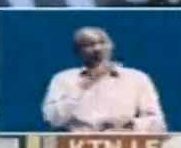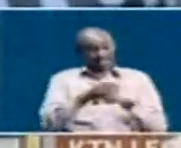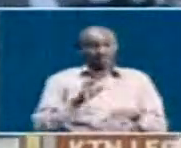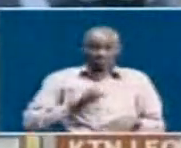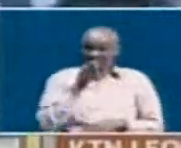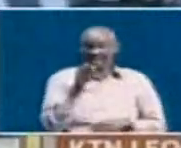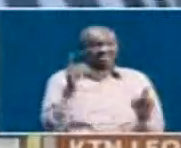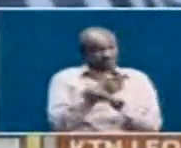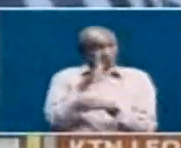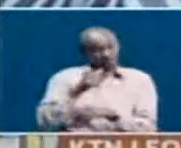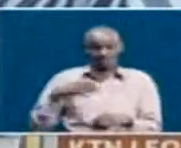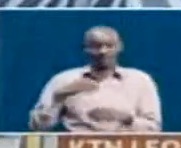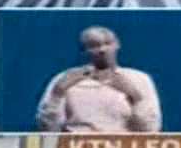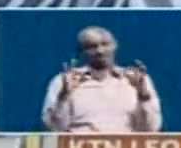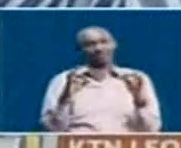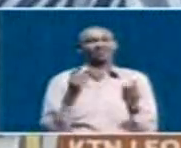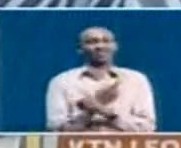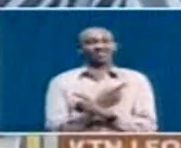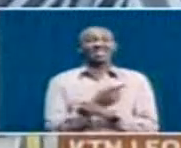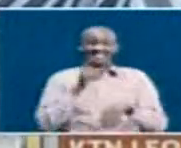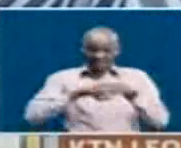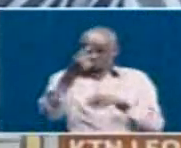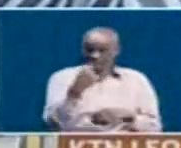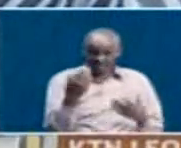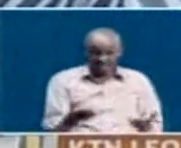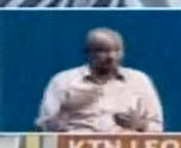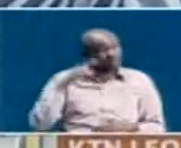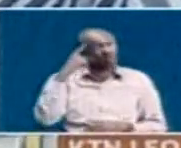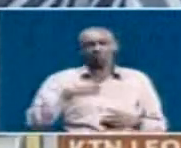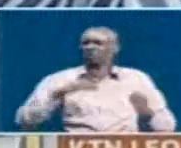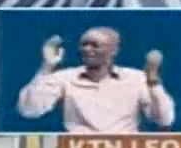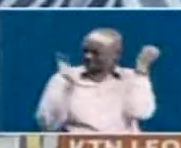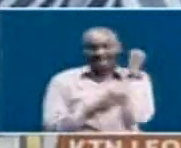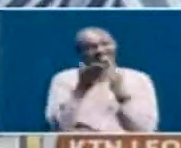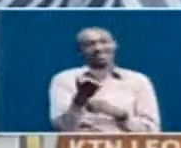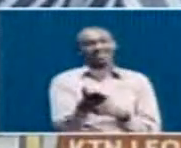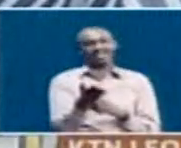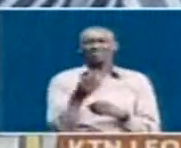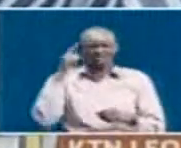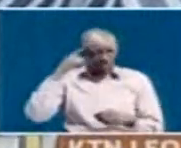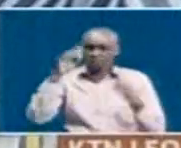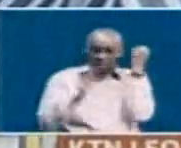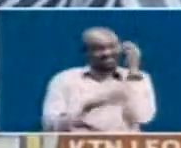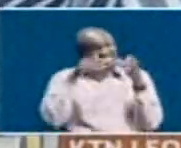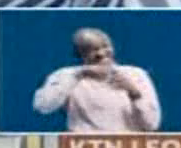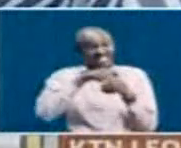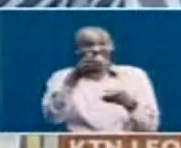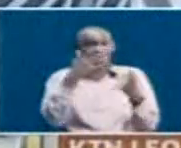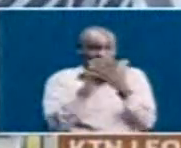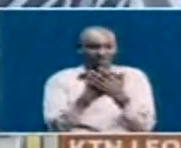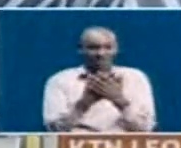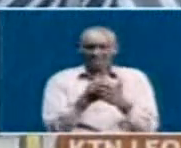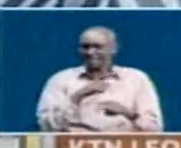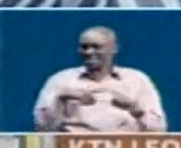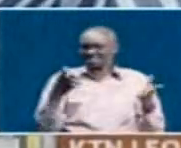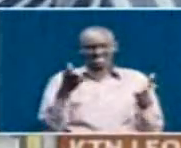tofauti na ya mwananchi aliye huru. Hata mimi nikikuja nilikuwa nafikiria ni kubaya sana kabisa, sikuwa nafikiria ni venye